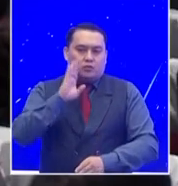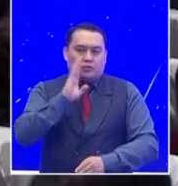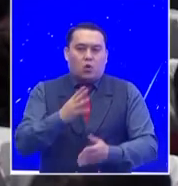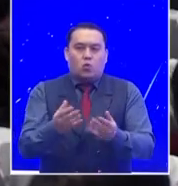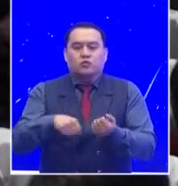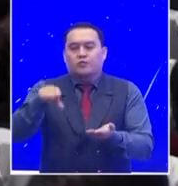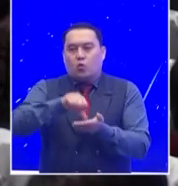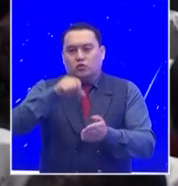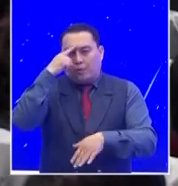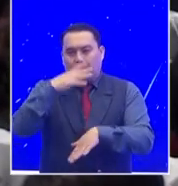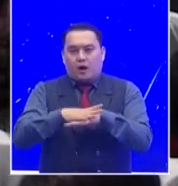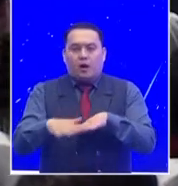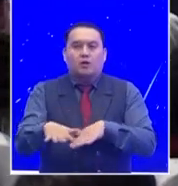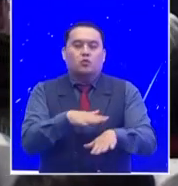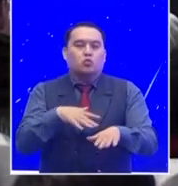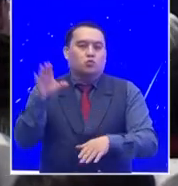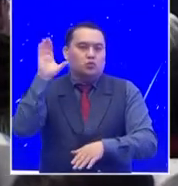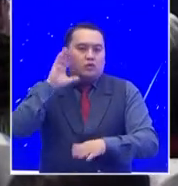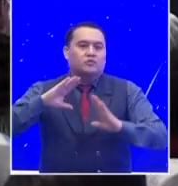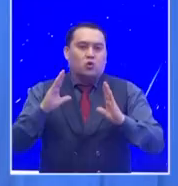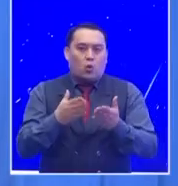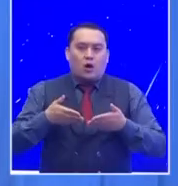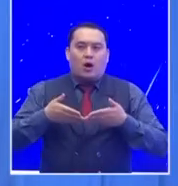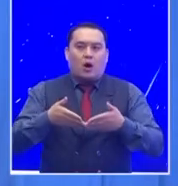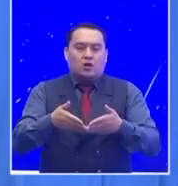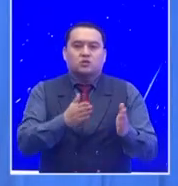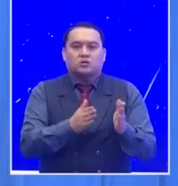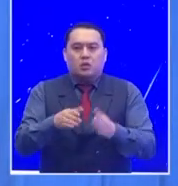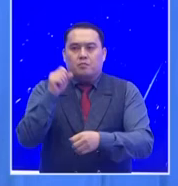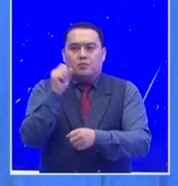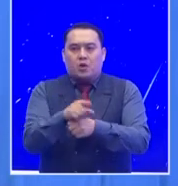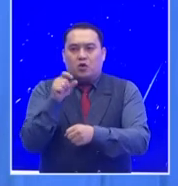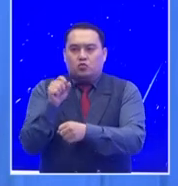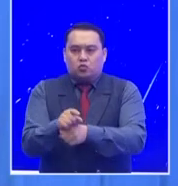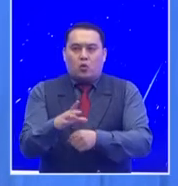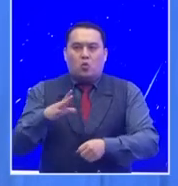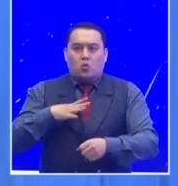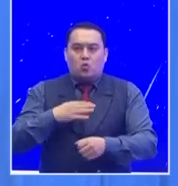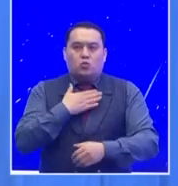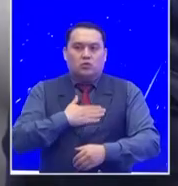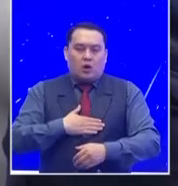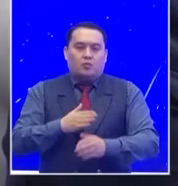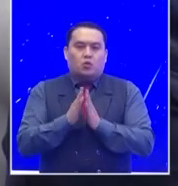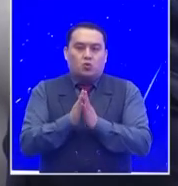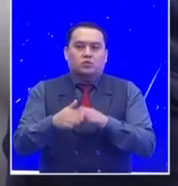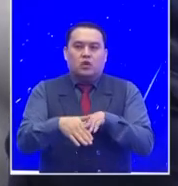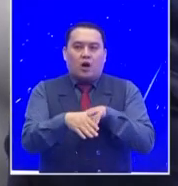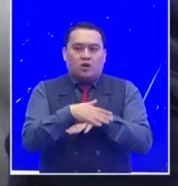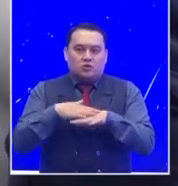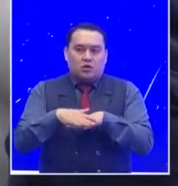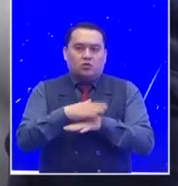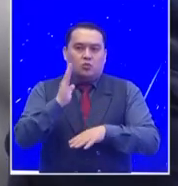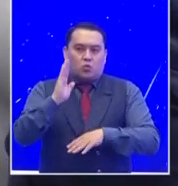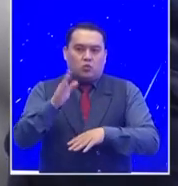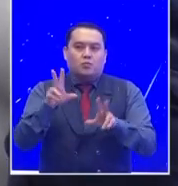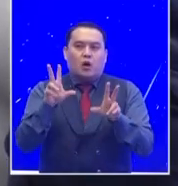принявший участие в данном мероприятии, услышав ситуацию с арочной системой, поручил Кайрату Булдыбаеву удовлетворить просьбу населения в ближайшее будущее